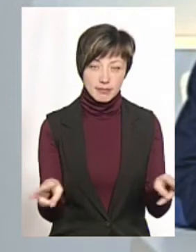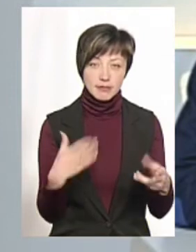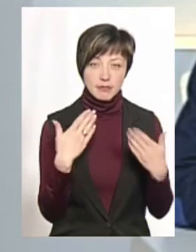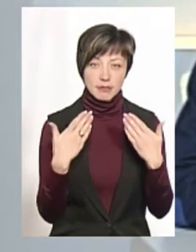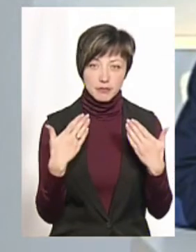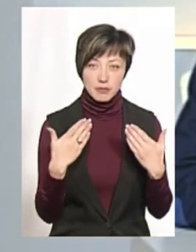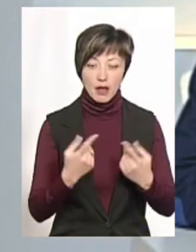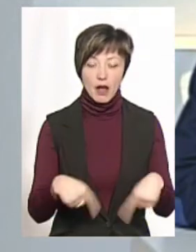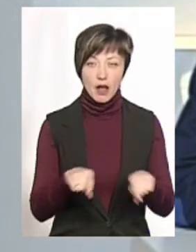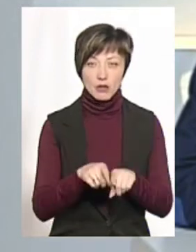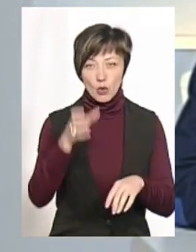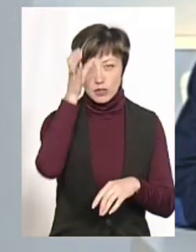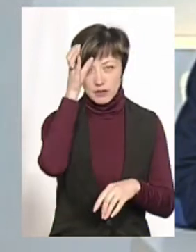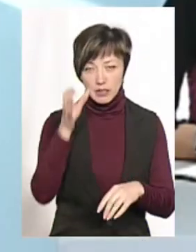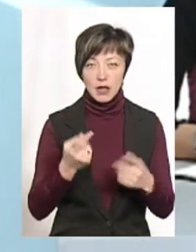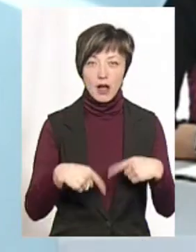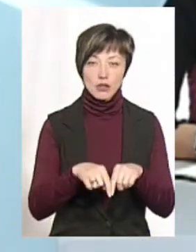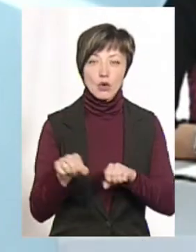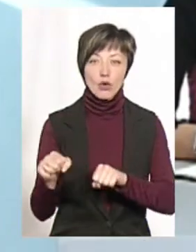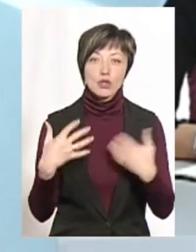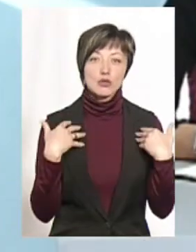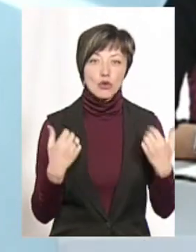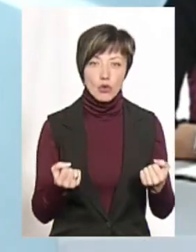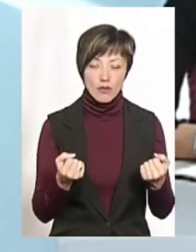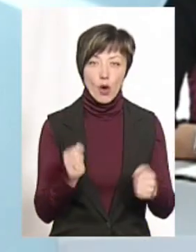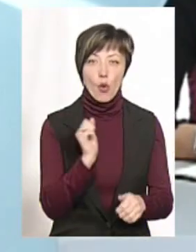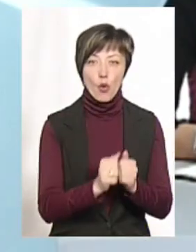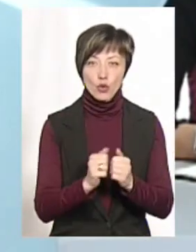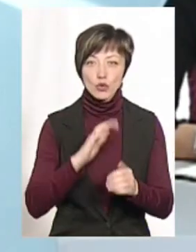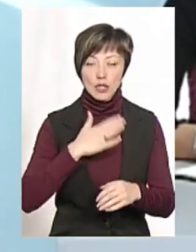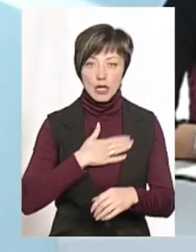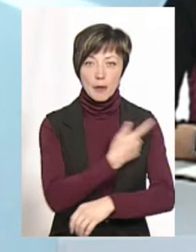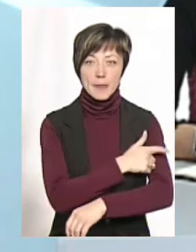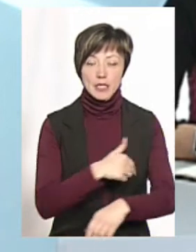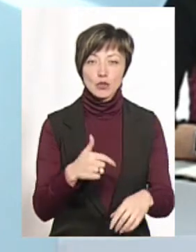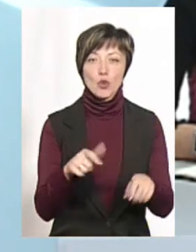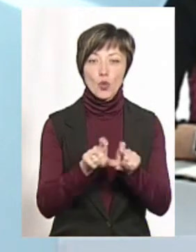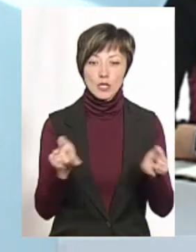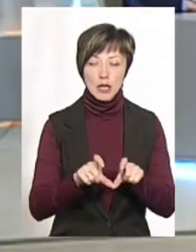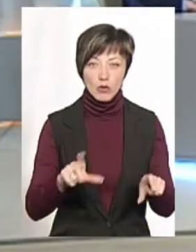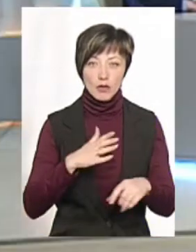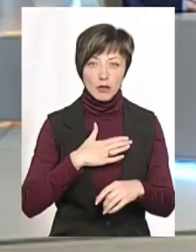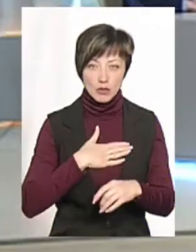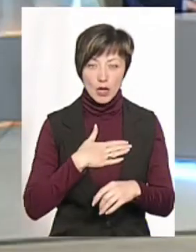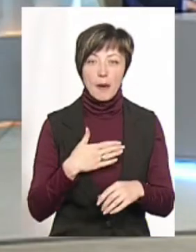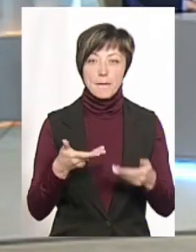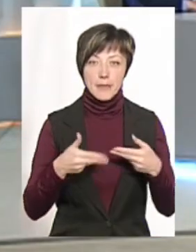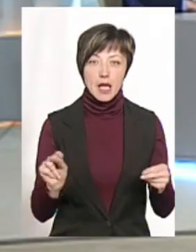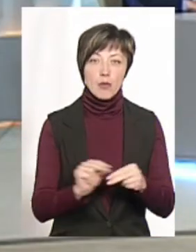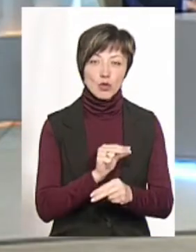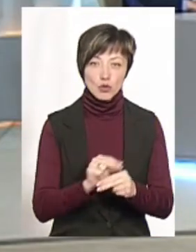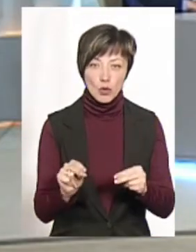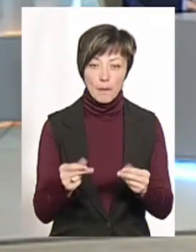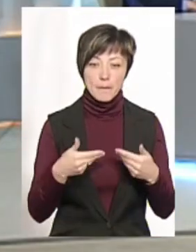стосується галузі освіти, галузі охорони здоров'я. Кожну нашу медичну установу, ми